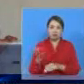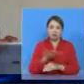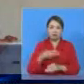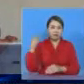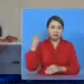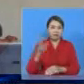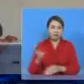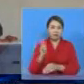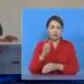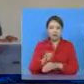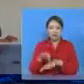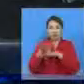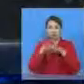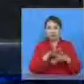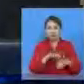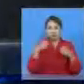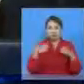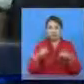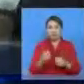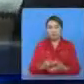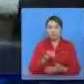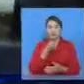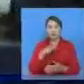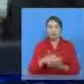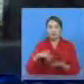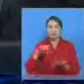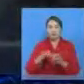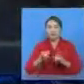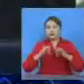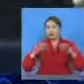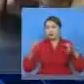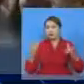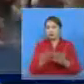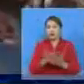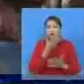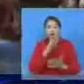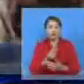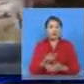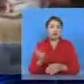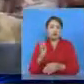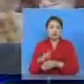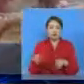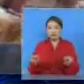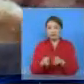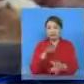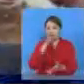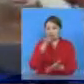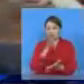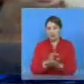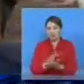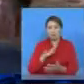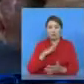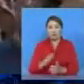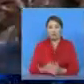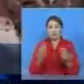қаласы тұрғындарына алып сатып отыр. Иә, құтты мекен Ақтөбе көркі жылы өткен сайын ажырланып келеді. Осыған сай жауапкершіліктің де салмағы